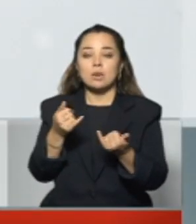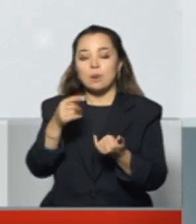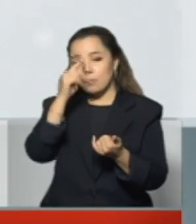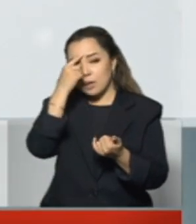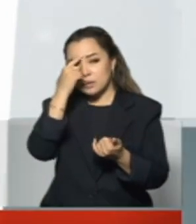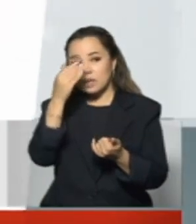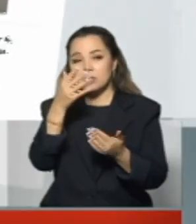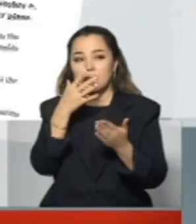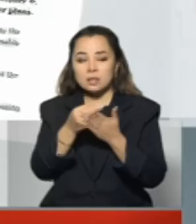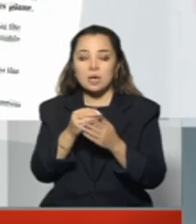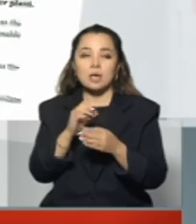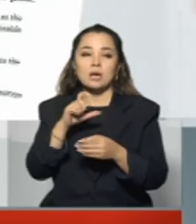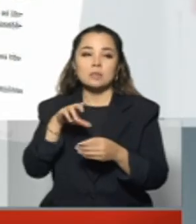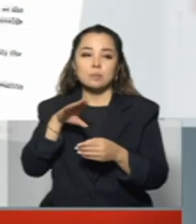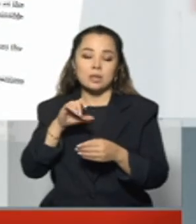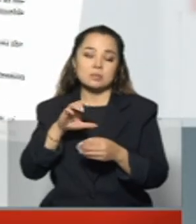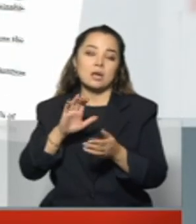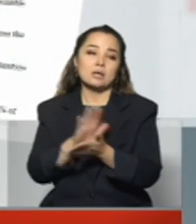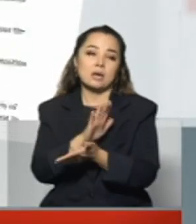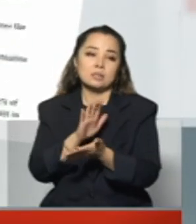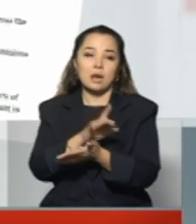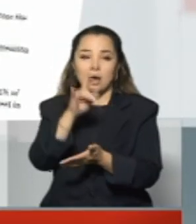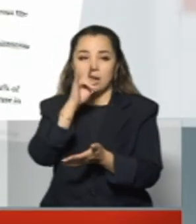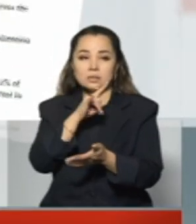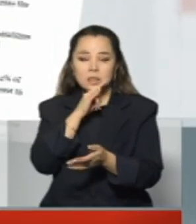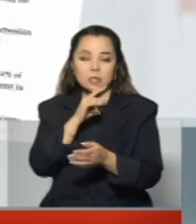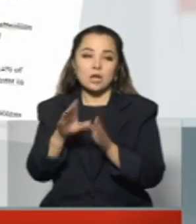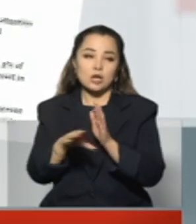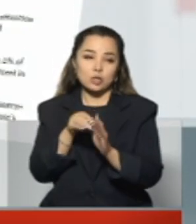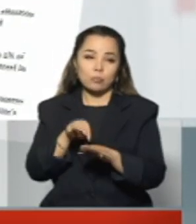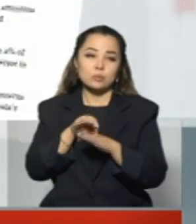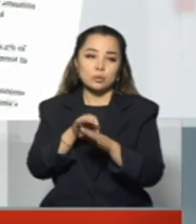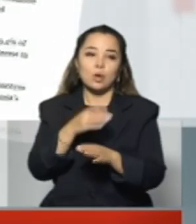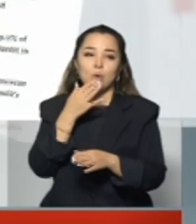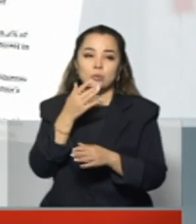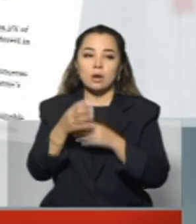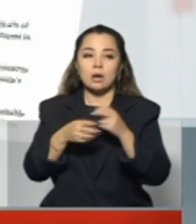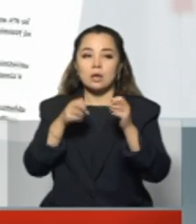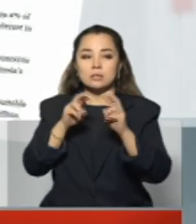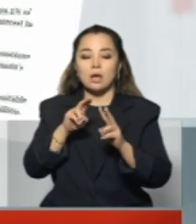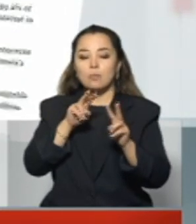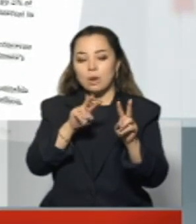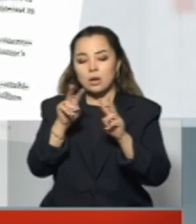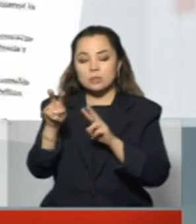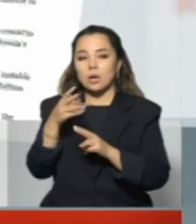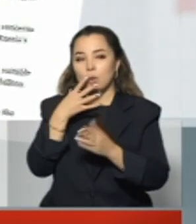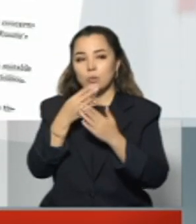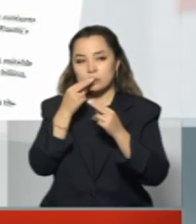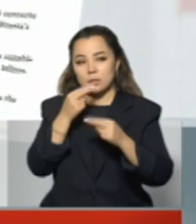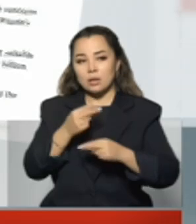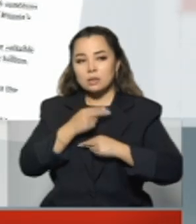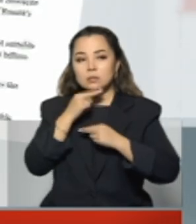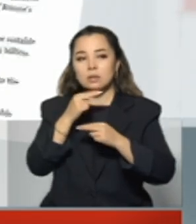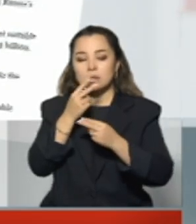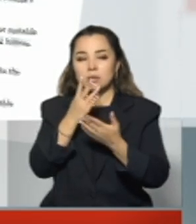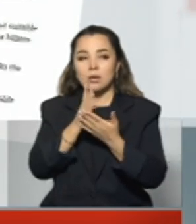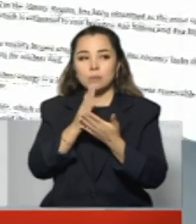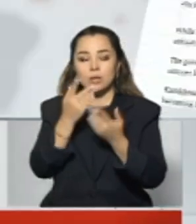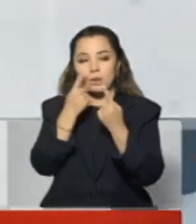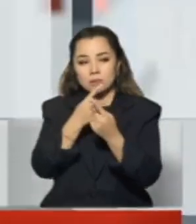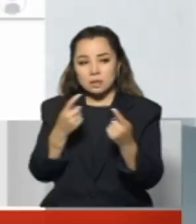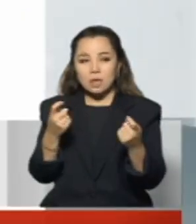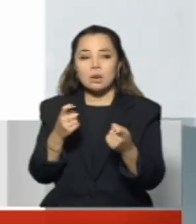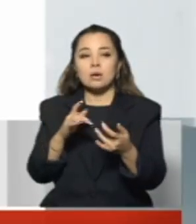Пәкістан Трибюн Экспресс газеті Қазақстандағы референдум ұлттық және халықаралық байқаушылардың назарын өзіне айтарлықтай аударғанын